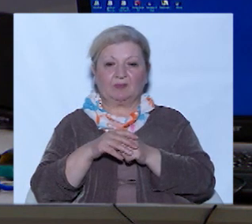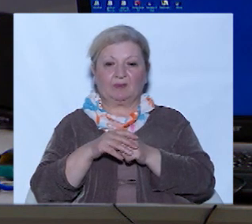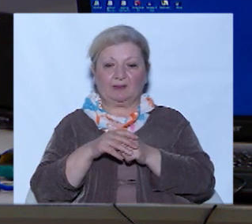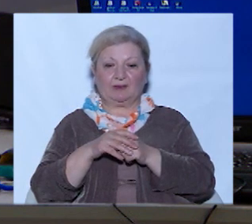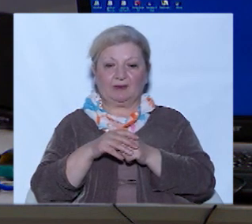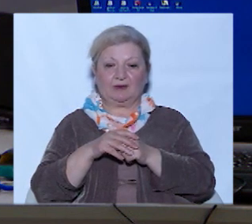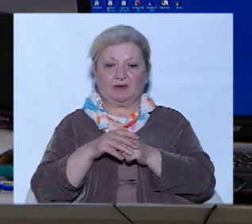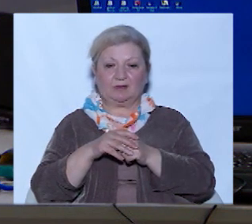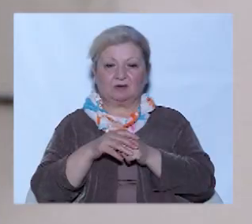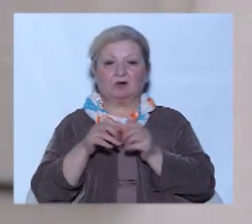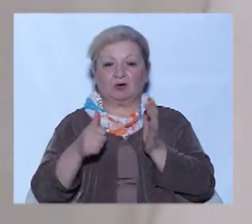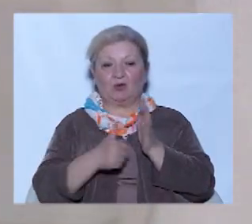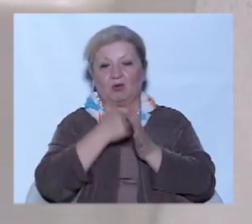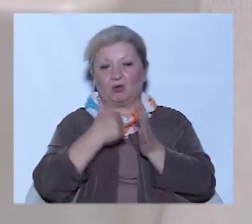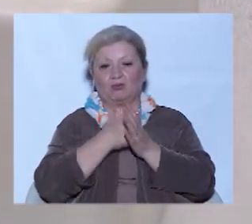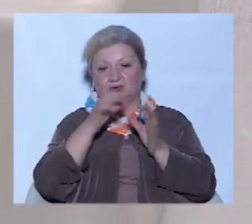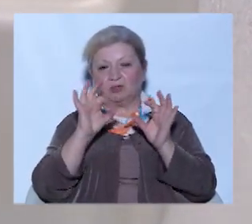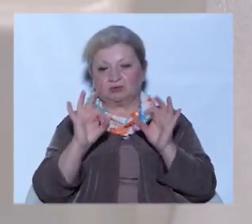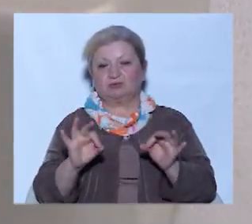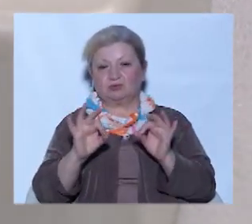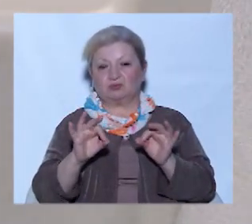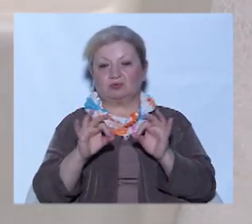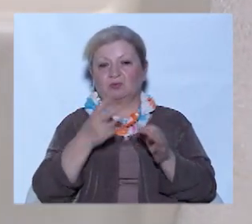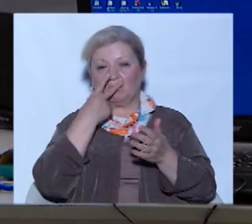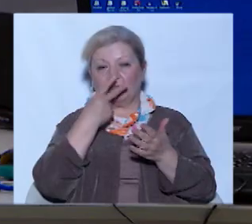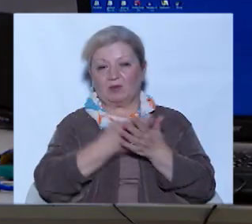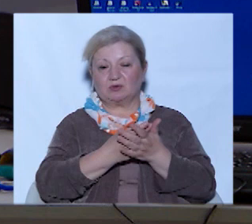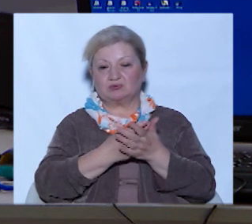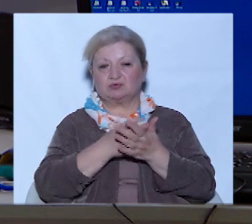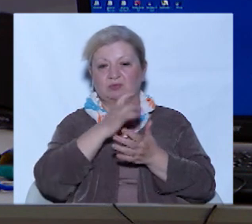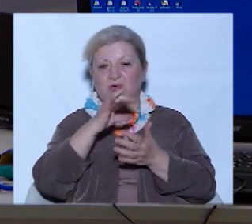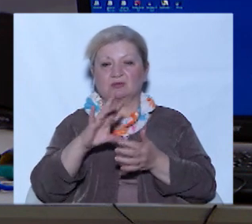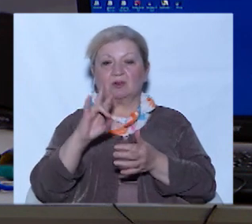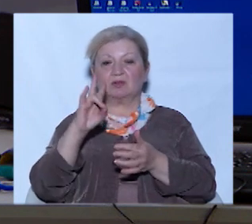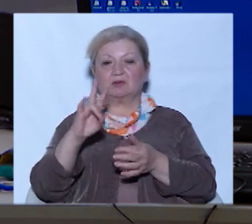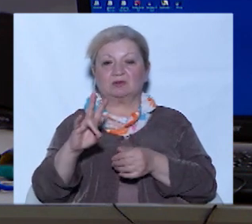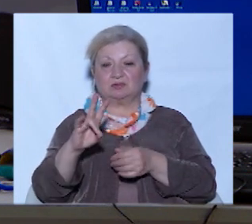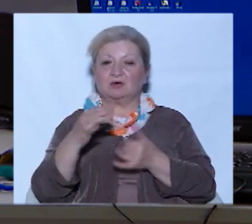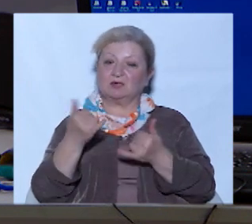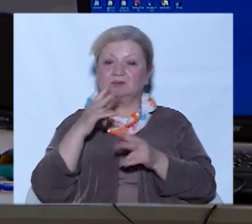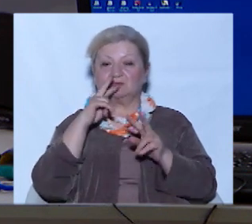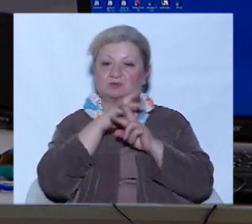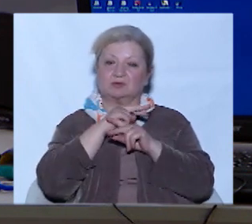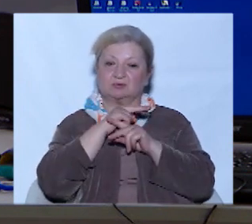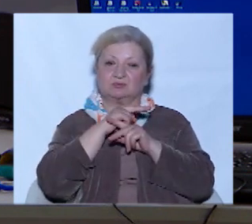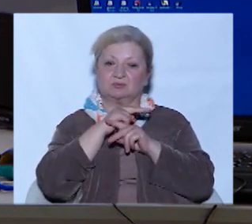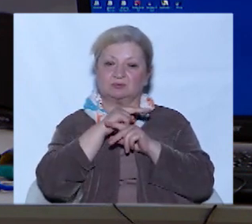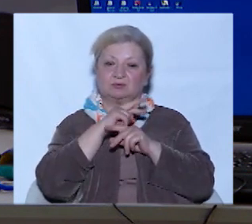ჟირაფი. ოჩახ, სწორია. მაჩვენე ასო ნ. ეხა